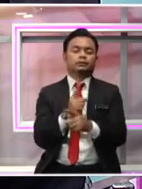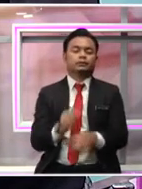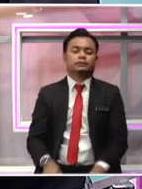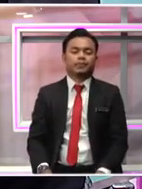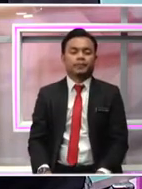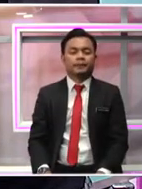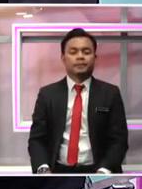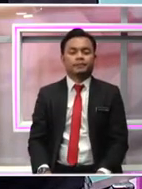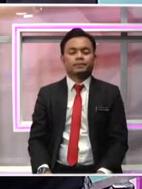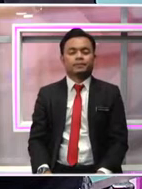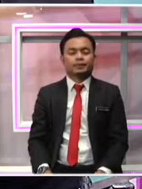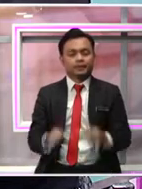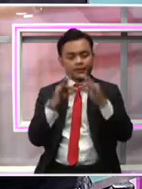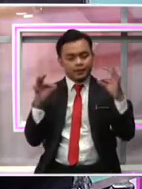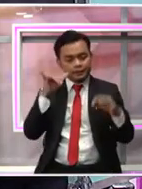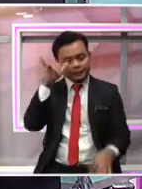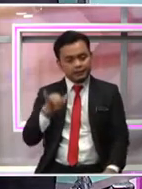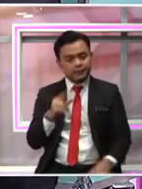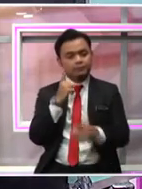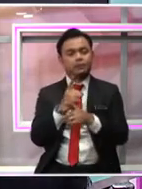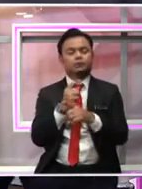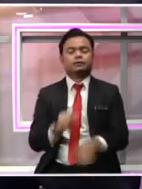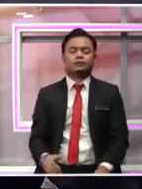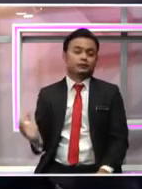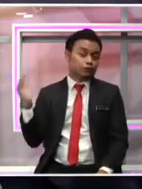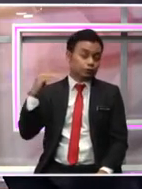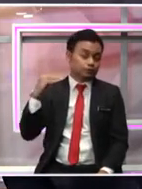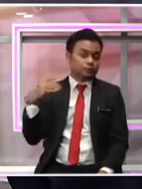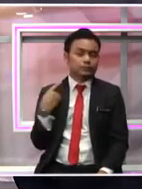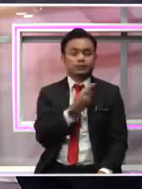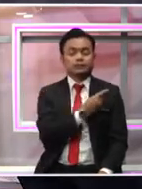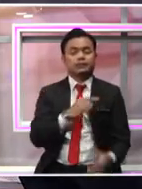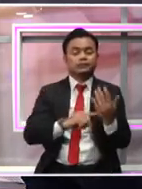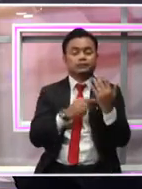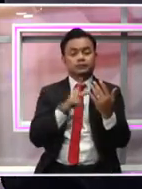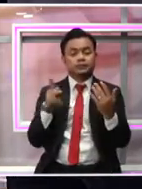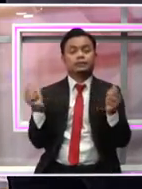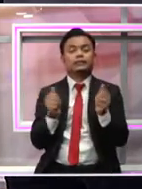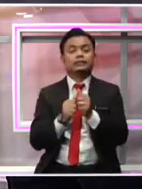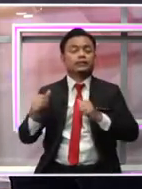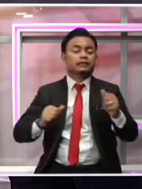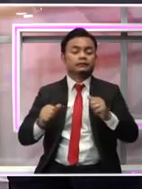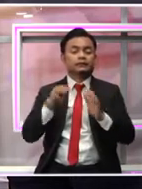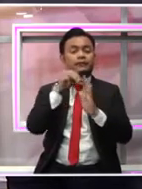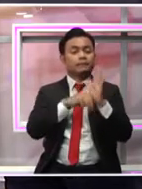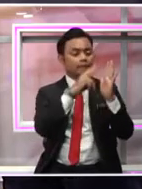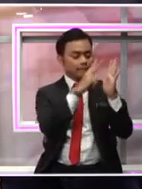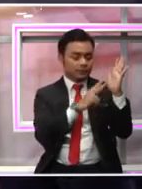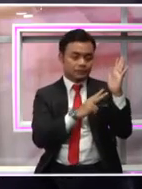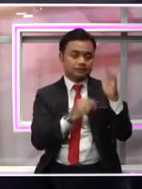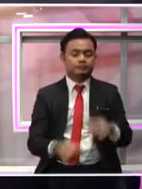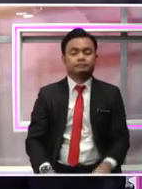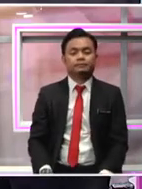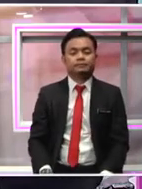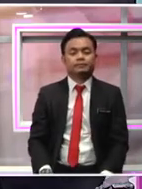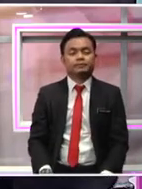ayat yang betul dan sesuai Ayo kita mulai kain dengan aktiviti membaca baik Mira